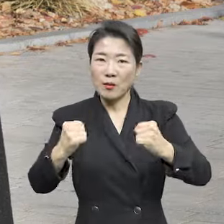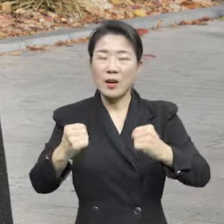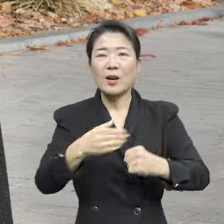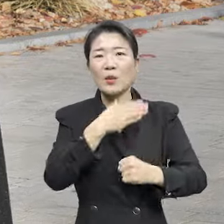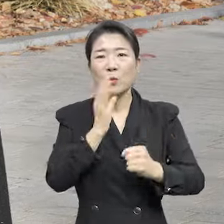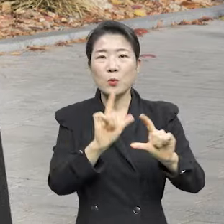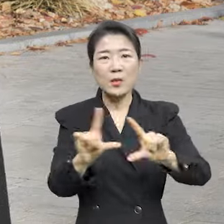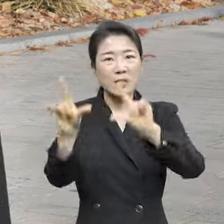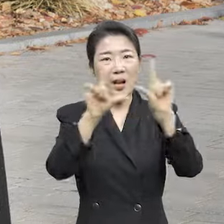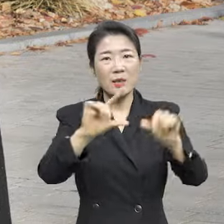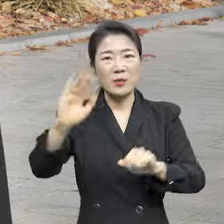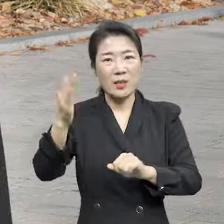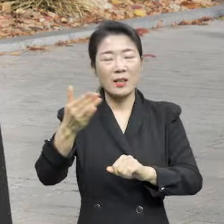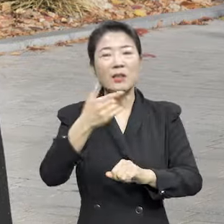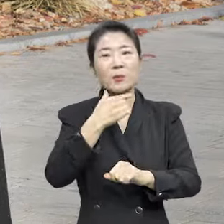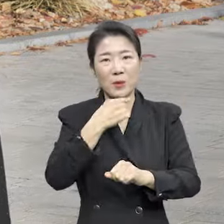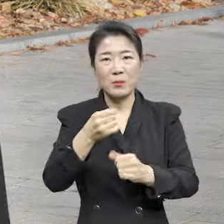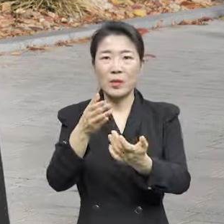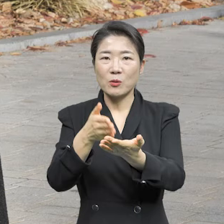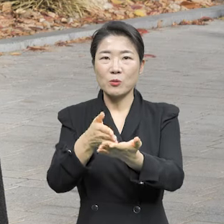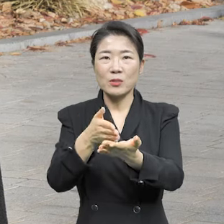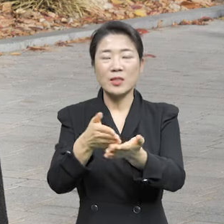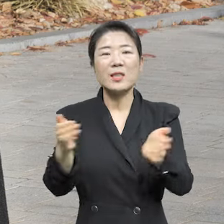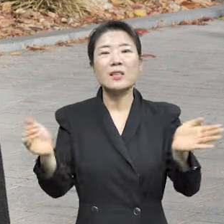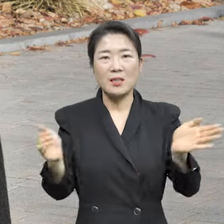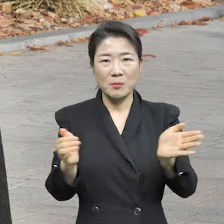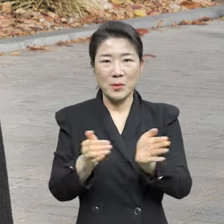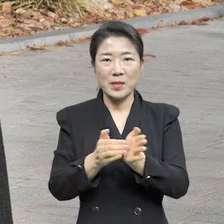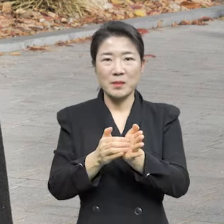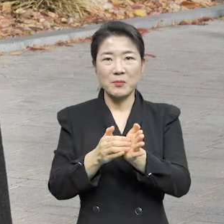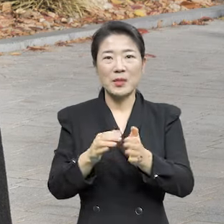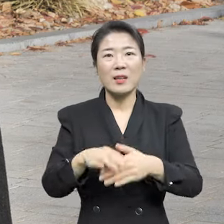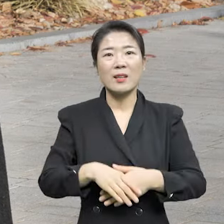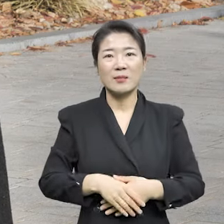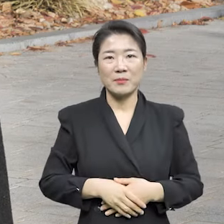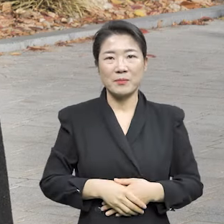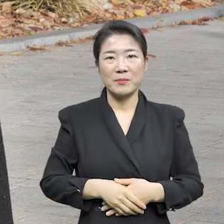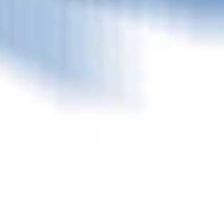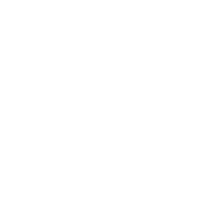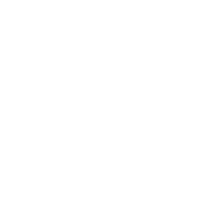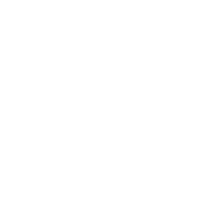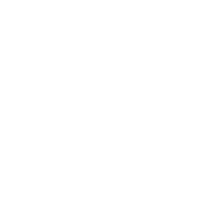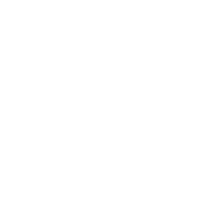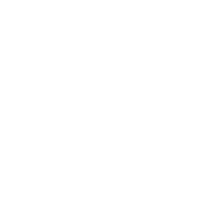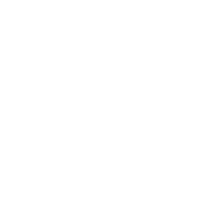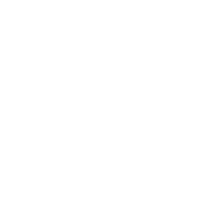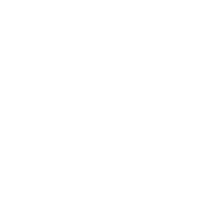바라봅니다. 내일이 빛나는 기회도시에서 힐로 광주 정지현입니다.